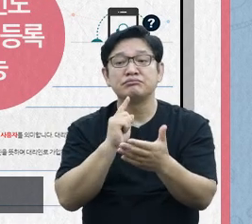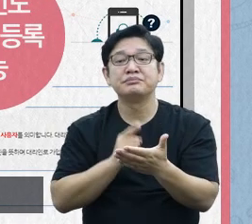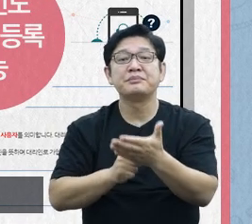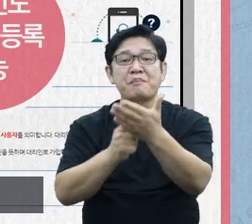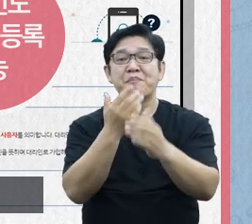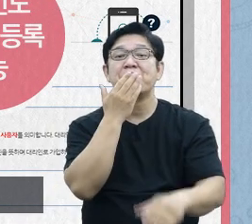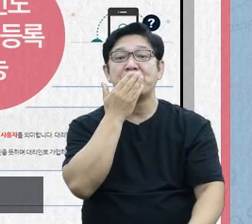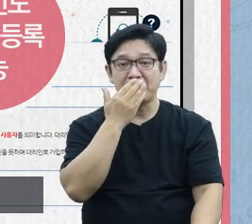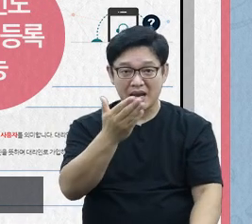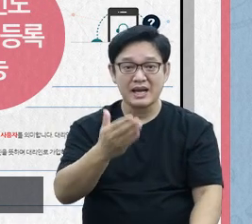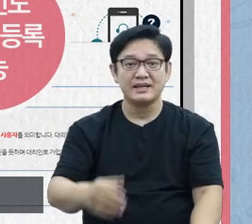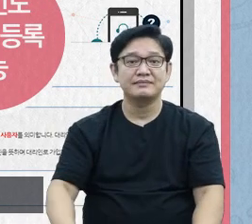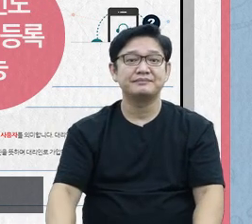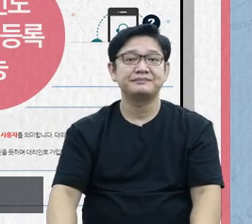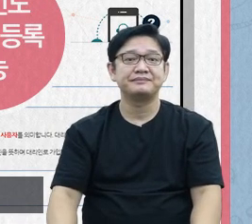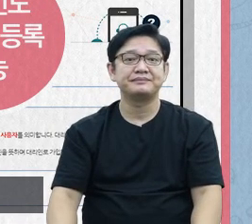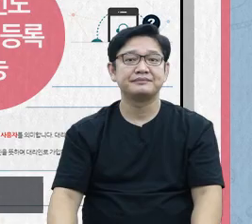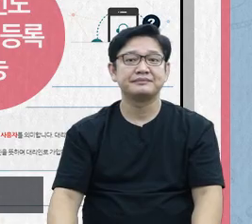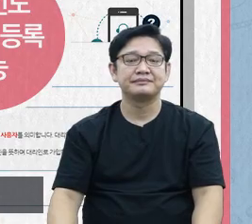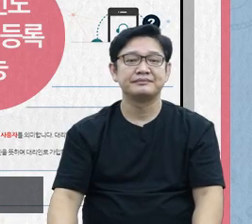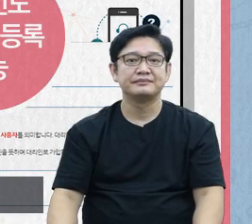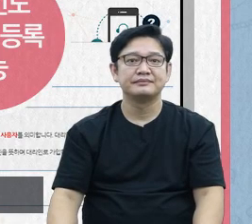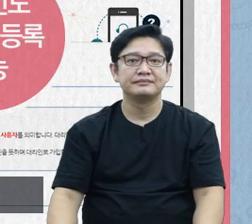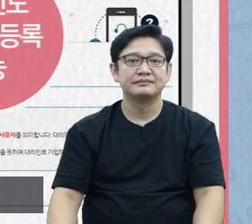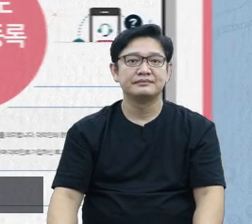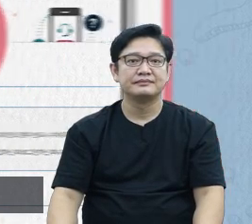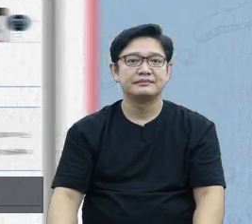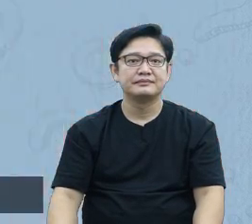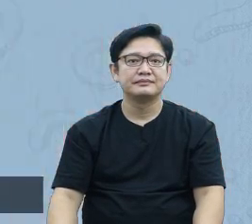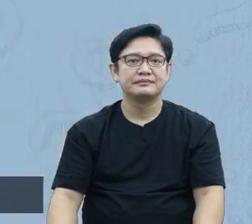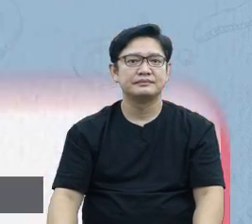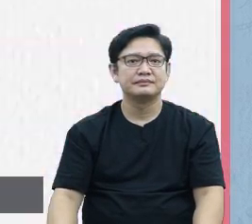대리인도 신청과 등록이 가능합니다.